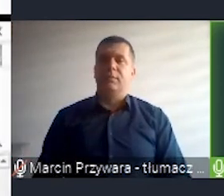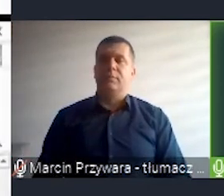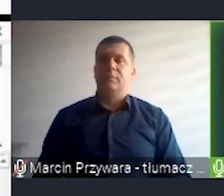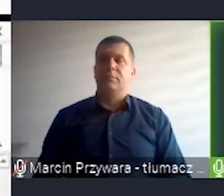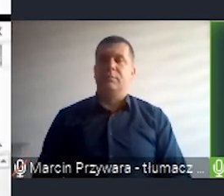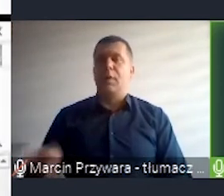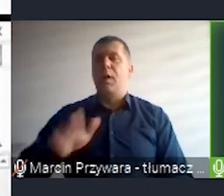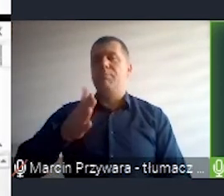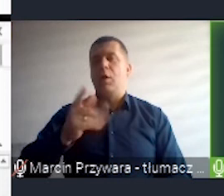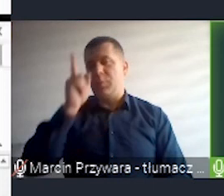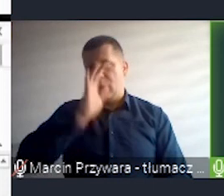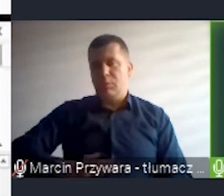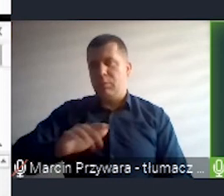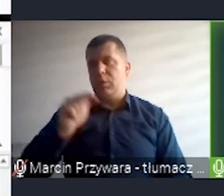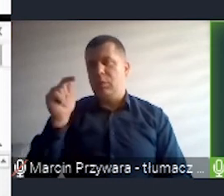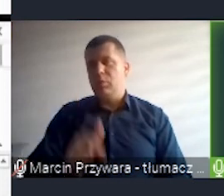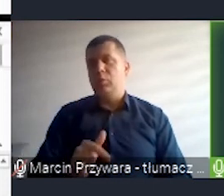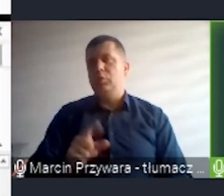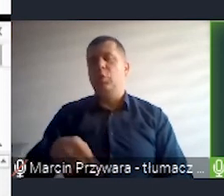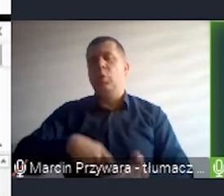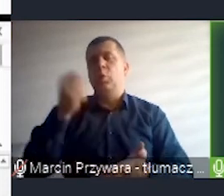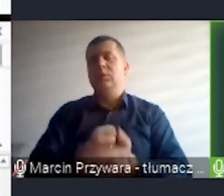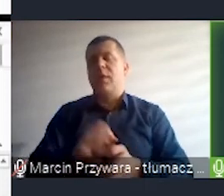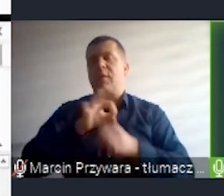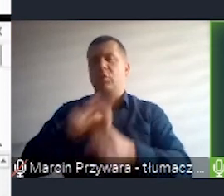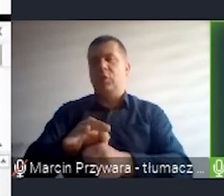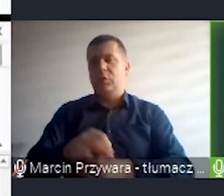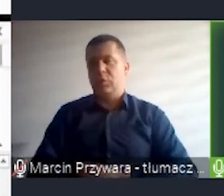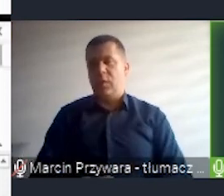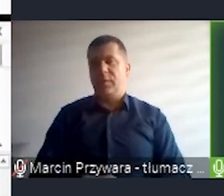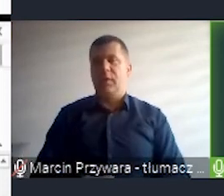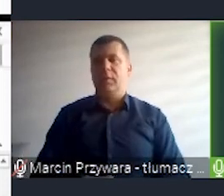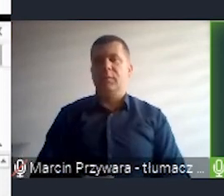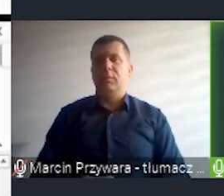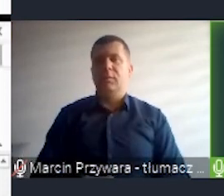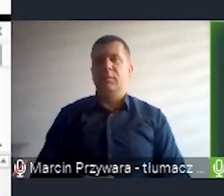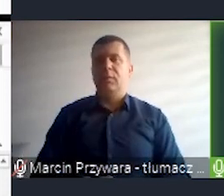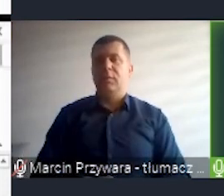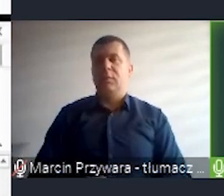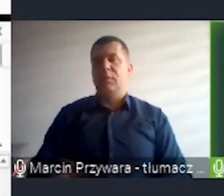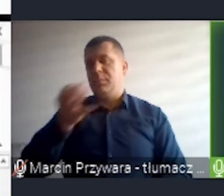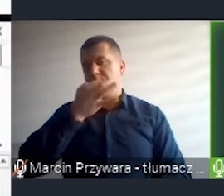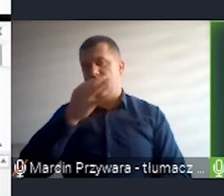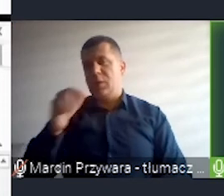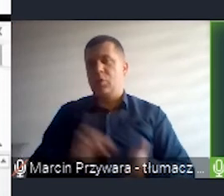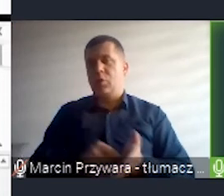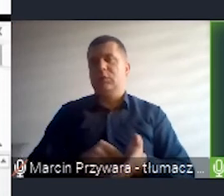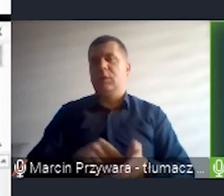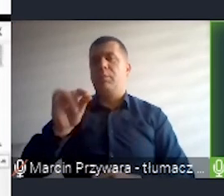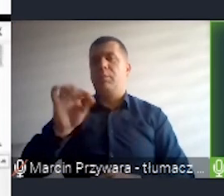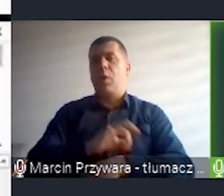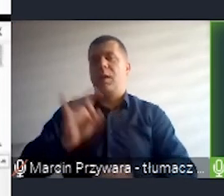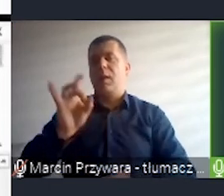bo podmiot publiczny takiego partnera musi wybierać zgodnie z ustawą wdrożeniową. I pytania dotyczące projektów